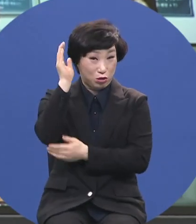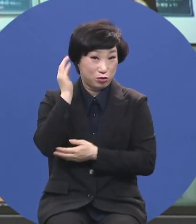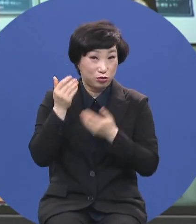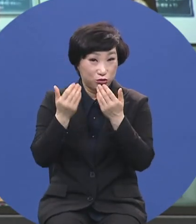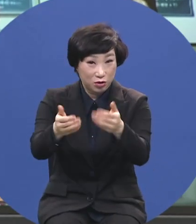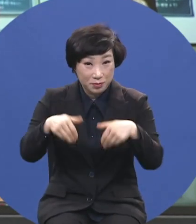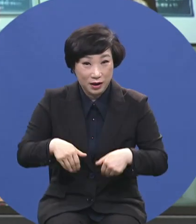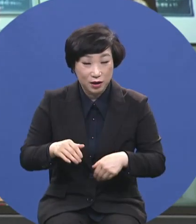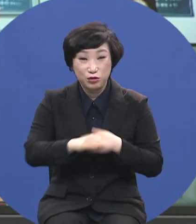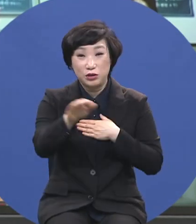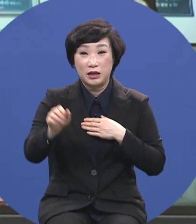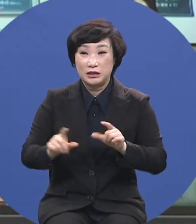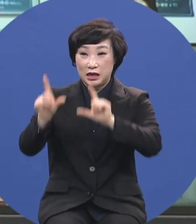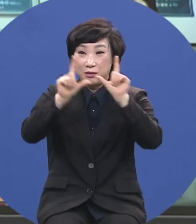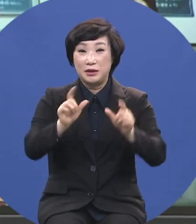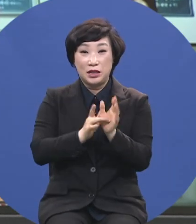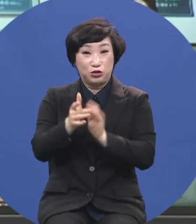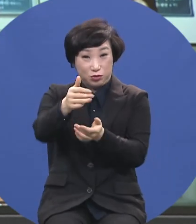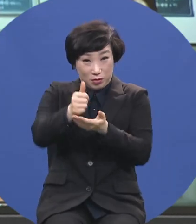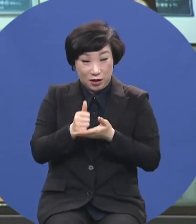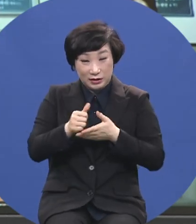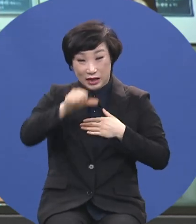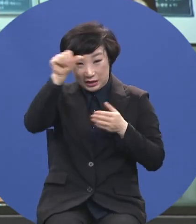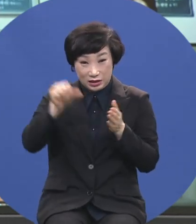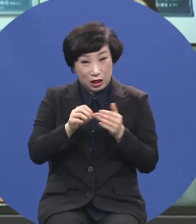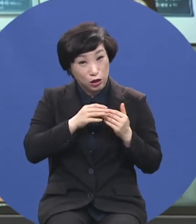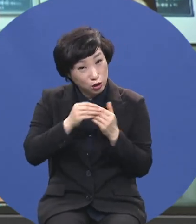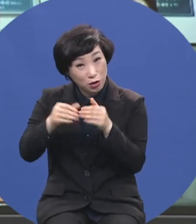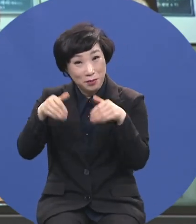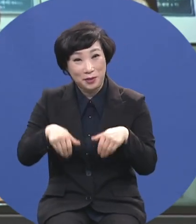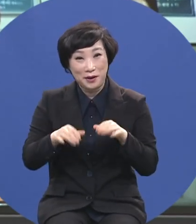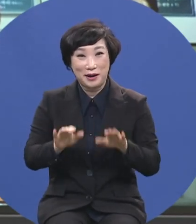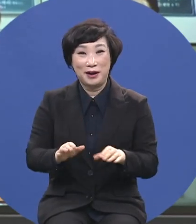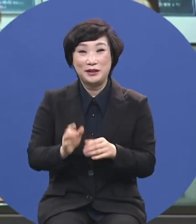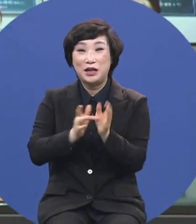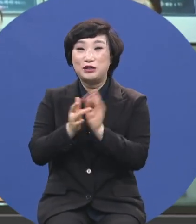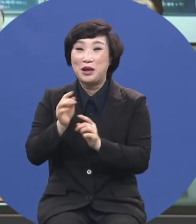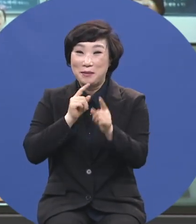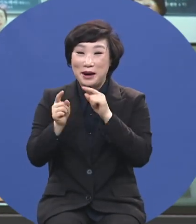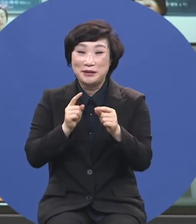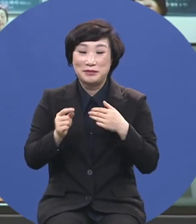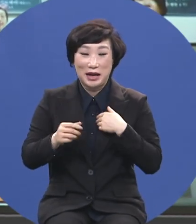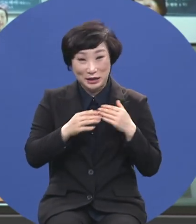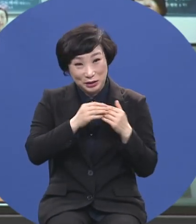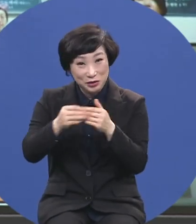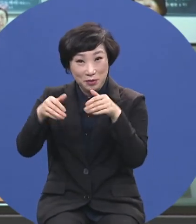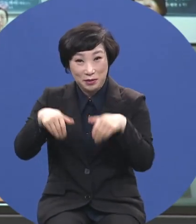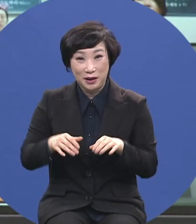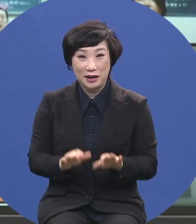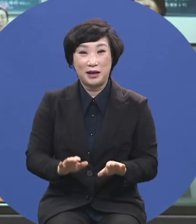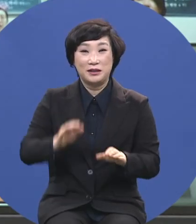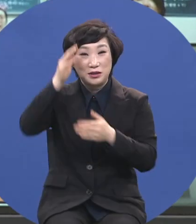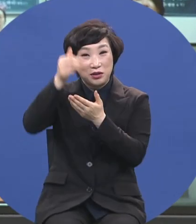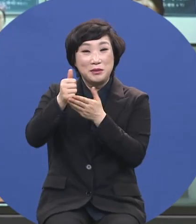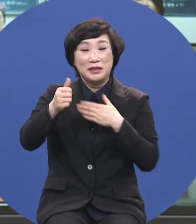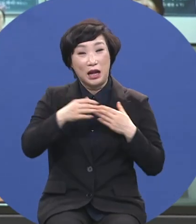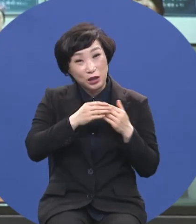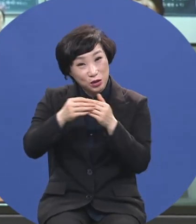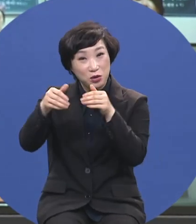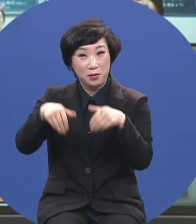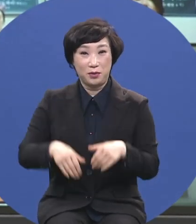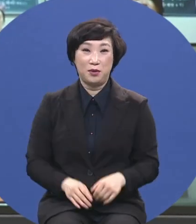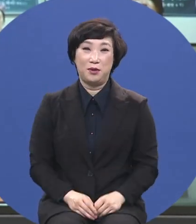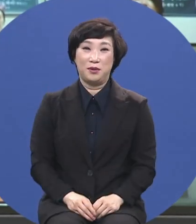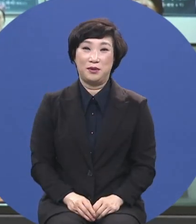되고, 우리의 삶 속에는 예수가 내 인생을 운영해야 되고, 그의 말씀이 운영해야 되고, 성령이 운영해야